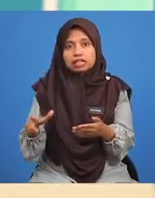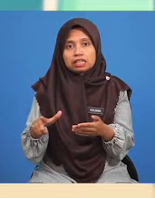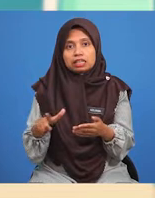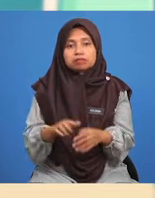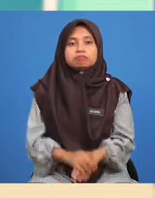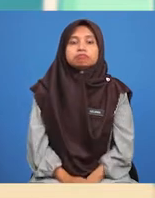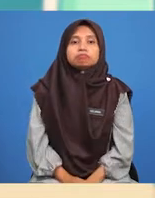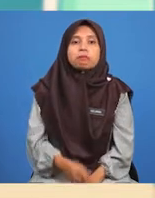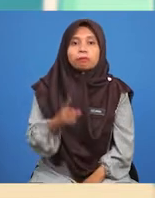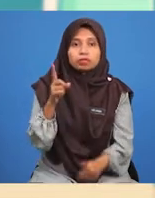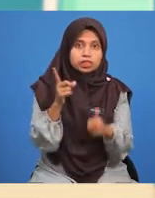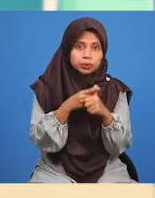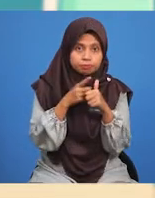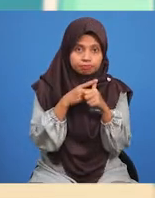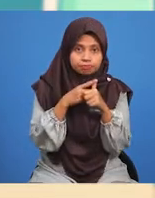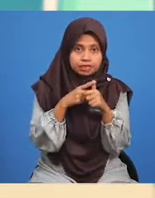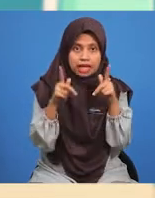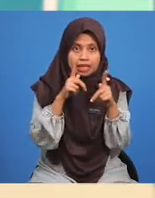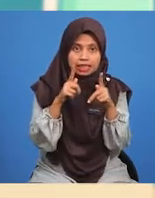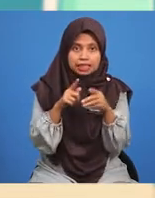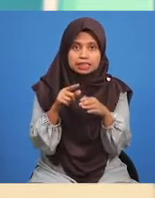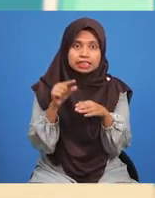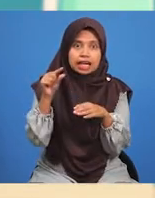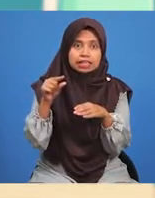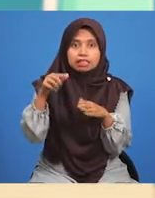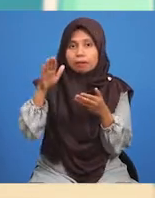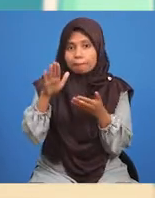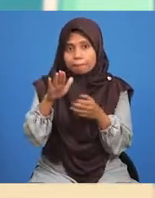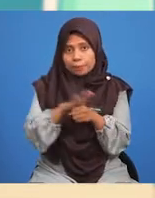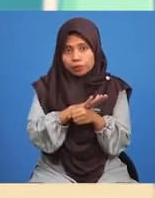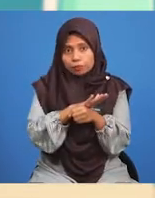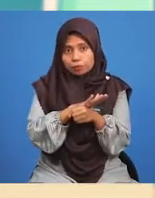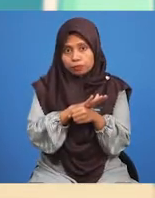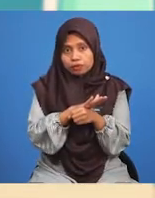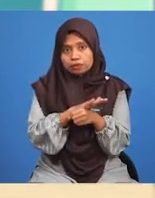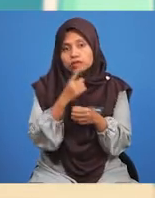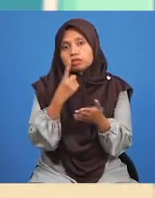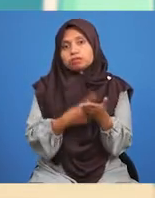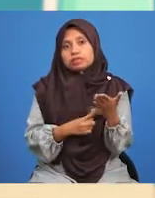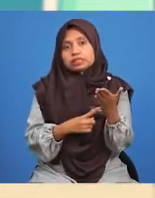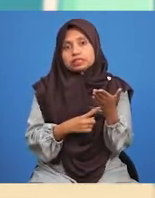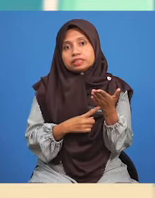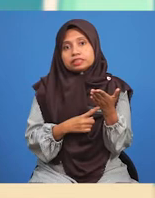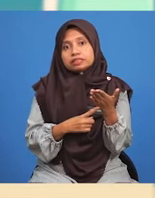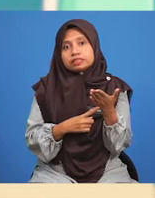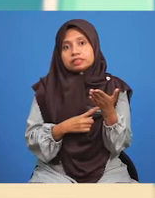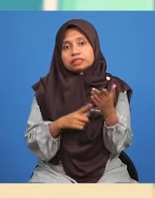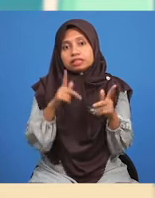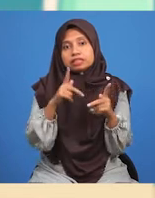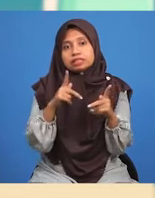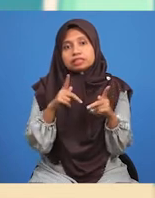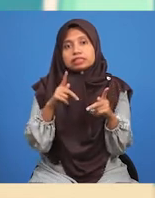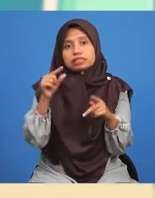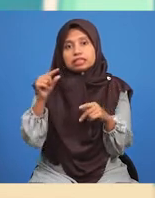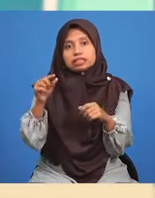ialah pertama, kata ganda penuh. Apa, murid-murid? Ya,